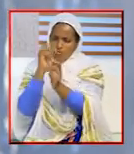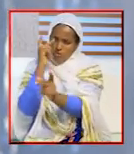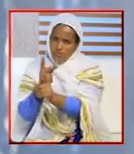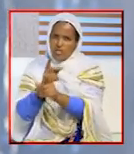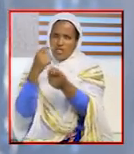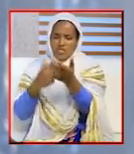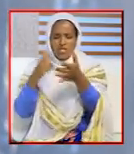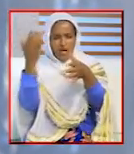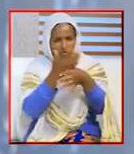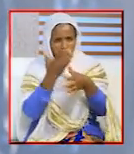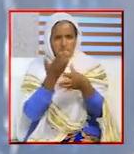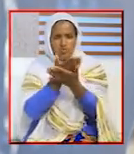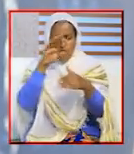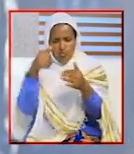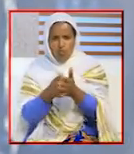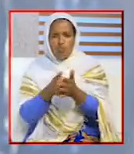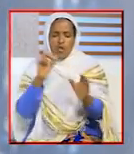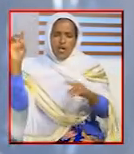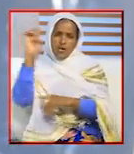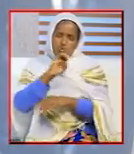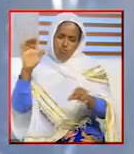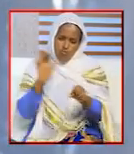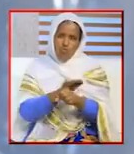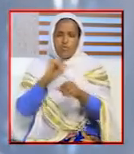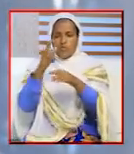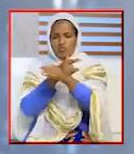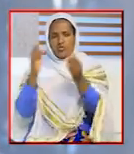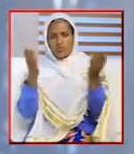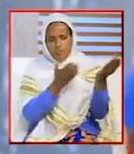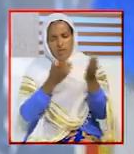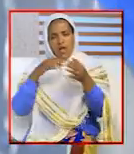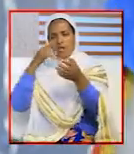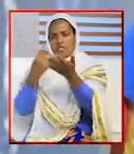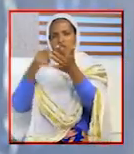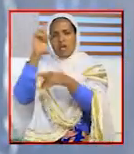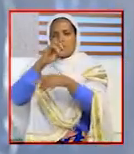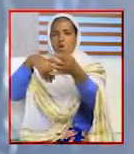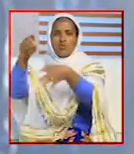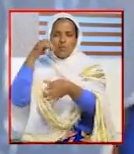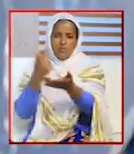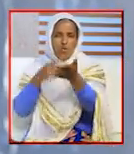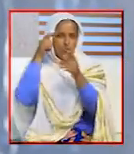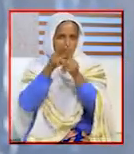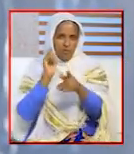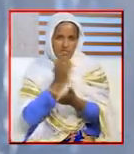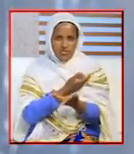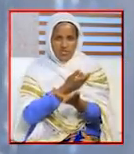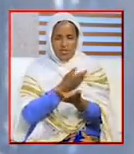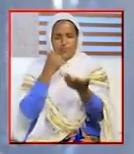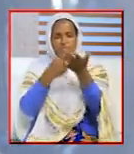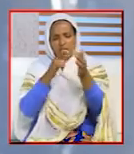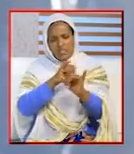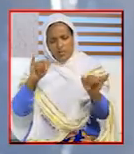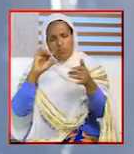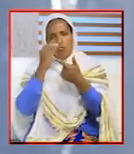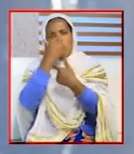ከነዛ ከተከለከሉት ነገሮች ሁሉ ቀኑ ሙሉ መንፈሳዊ ነገር መዝሙር ሲዘምር አይወጣም በቃ ይዛን ቀን ያ ወንድማችን